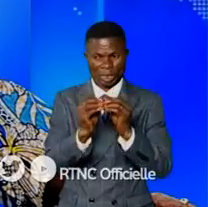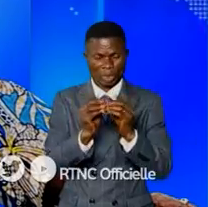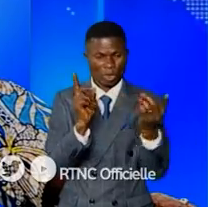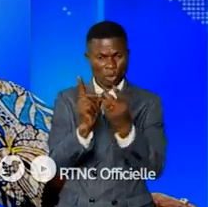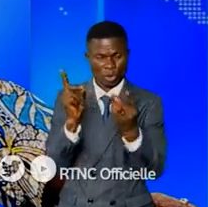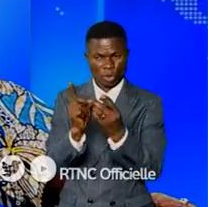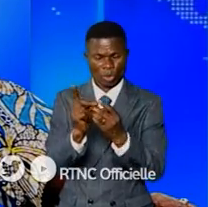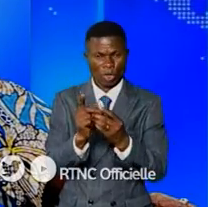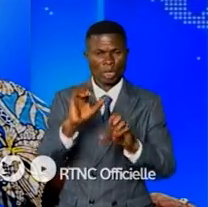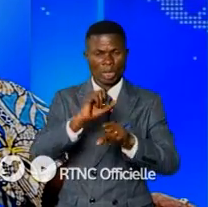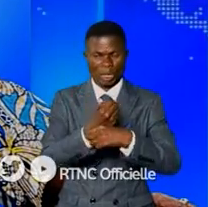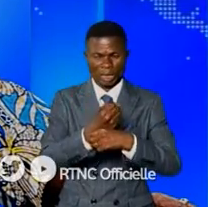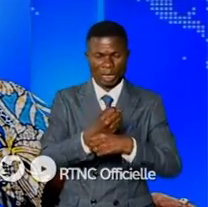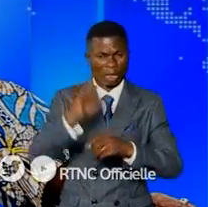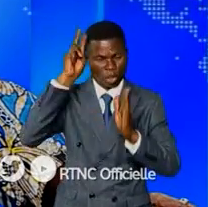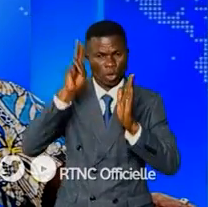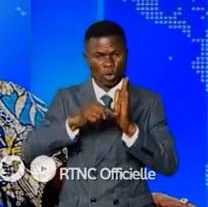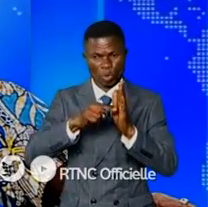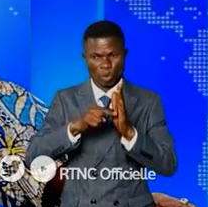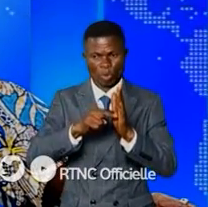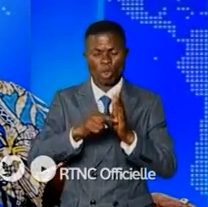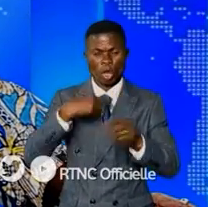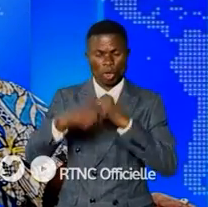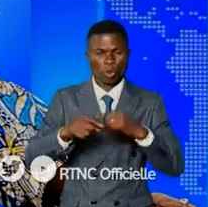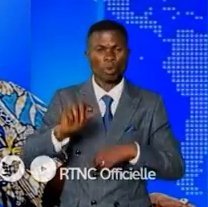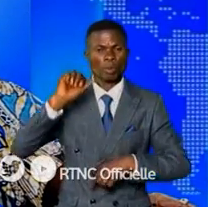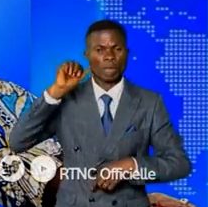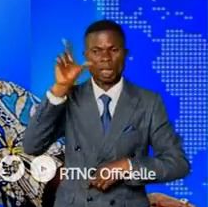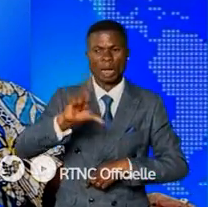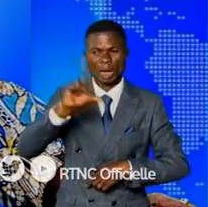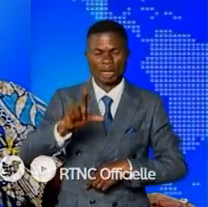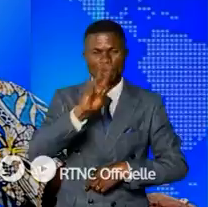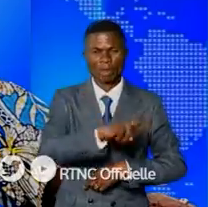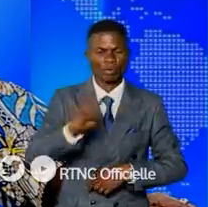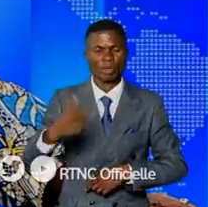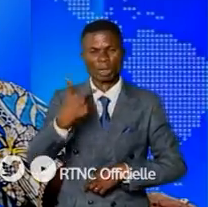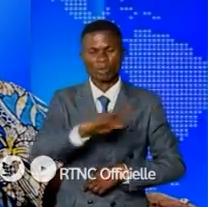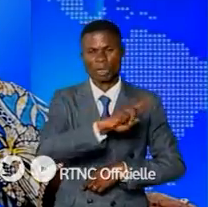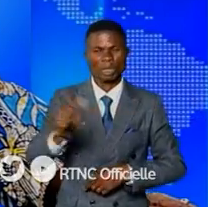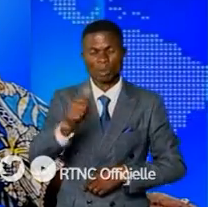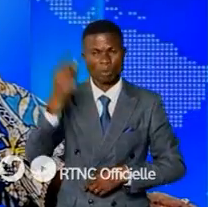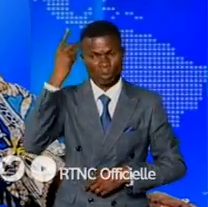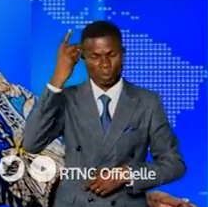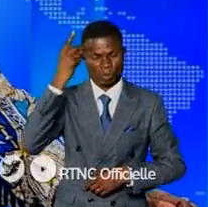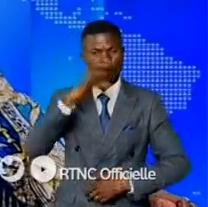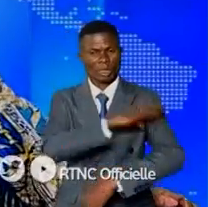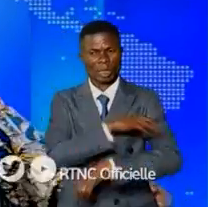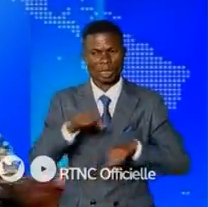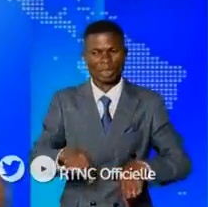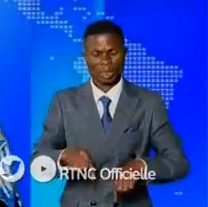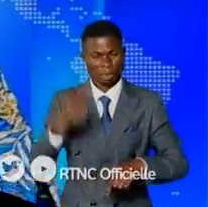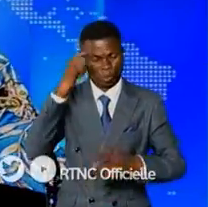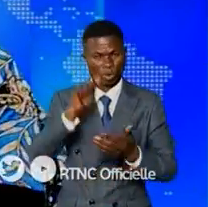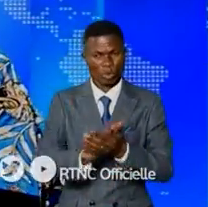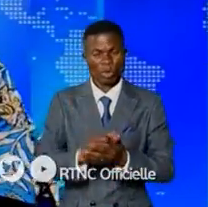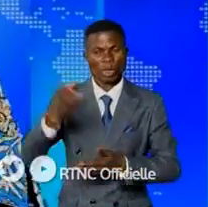la constitution du gouvernement débutent ce lundi 22 février 2021 à Kinshasa, la capitale. À cet effet,